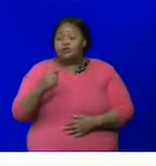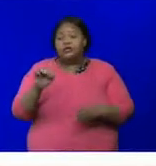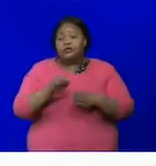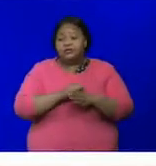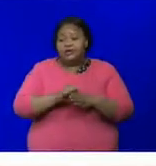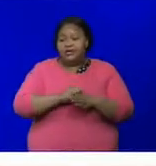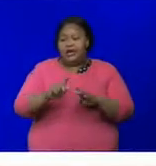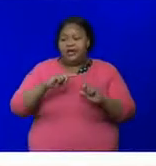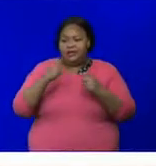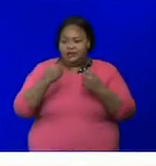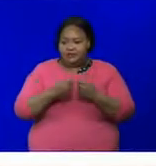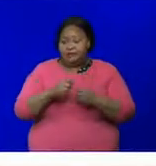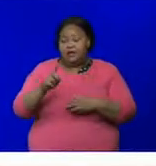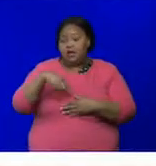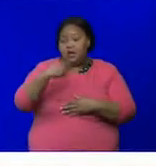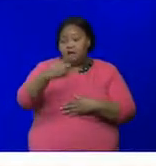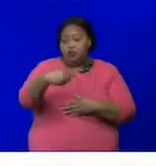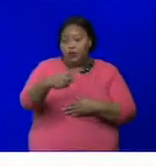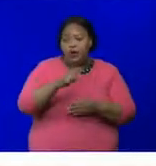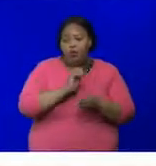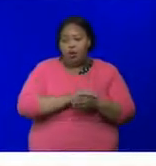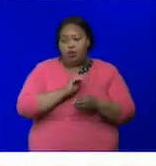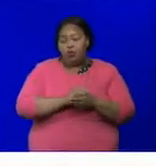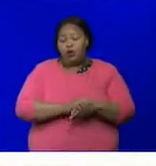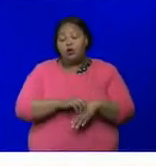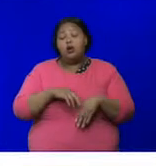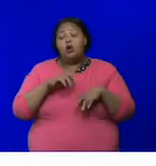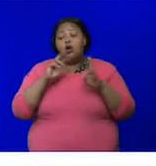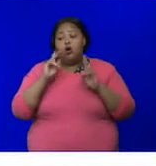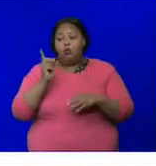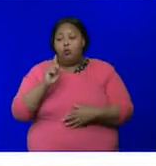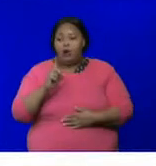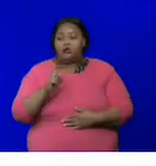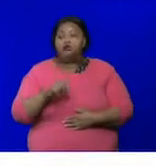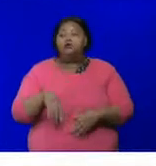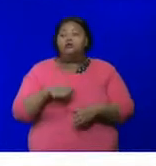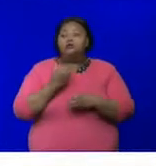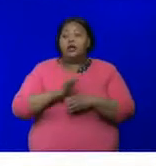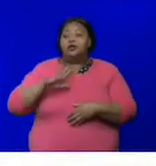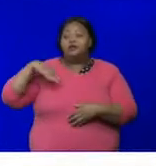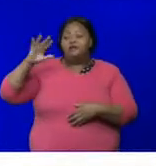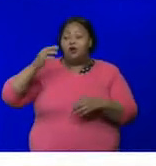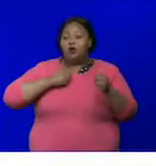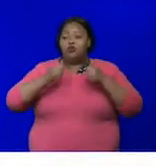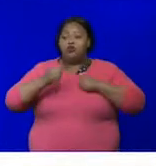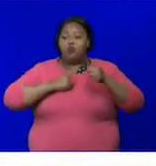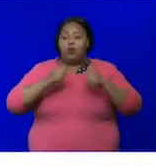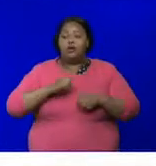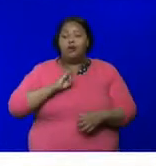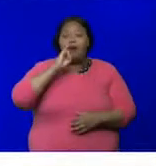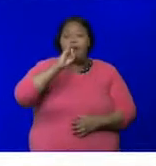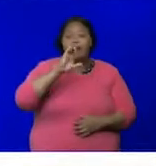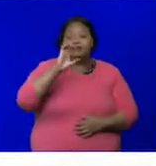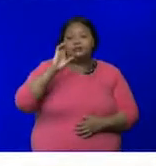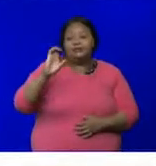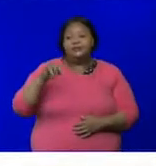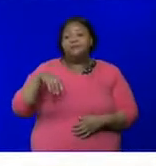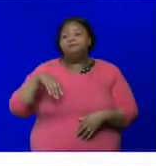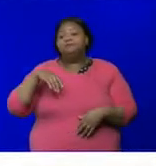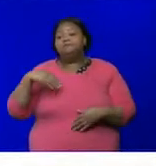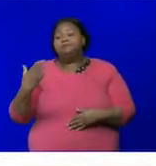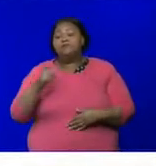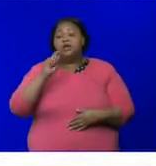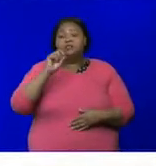lomdlalo lachubekako abanika lithemba ukuthi lelikhethelo lakuleli litawukhona kumelela live kahle emidlalweni